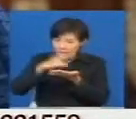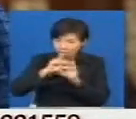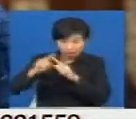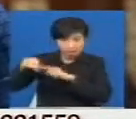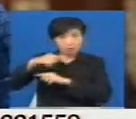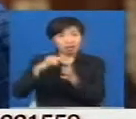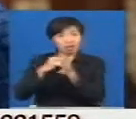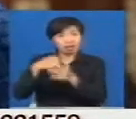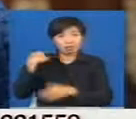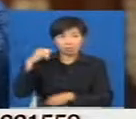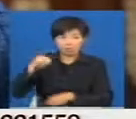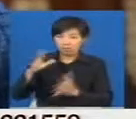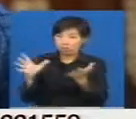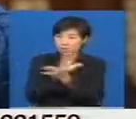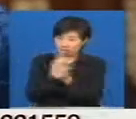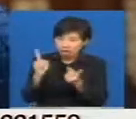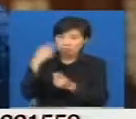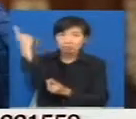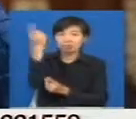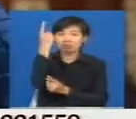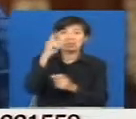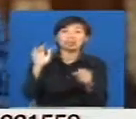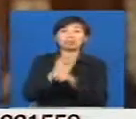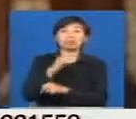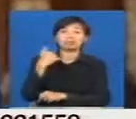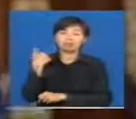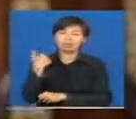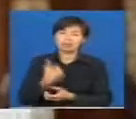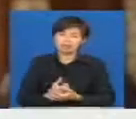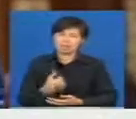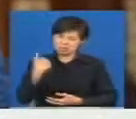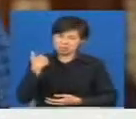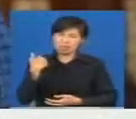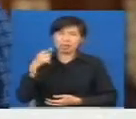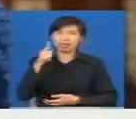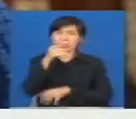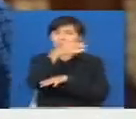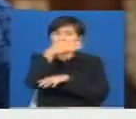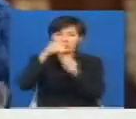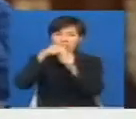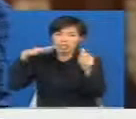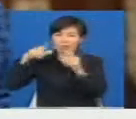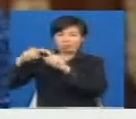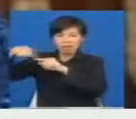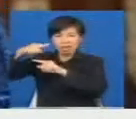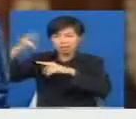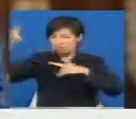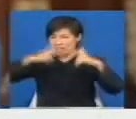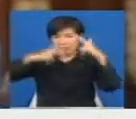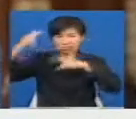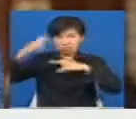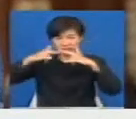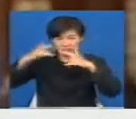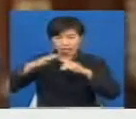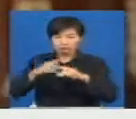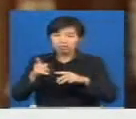ว่ามีเรื่องของวัฒนธรรมมีเรื่องของการท่องเที่ยวอีกด้วยเรามีการคาดหวังนะครับว่านอกเหนือจากผู้นำที่มาแล้วนะครับคนที่มาร่วมสัมมนาก็จะ